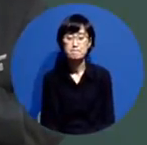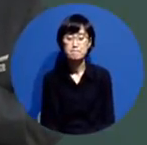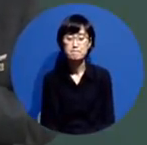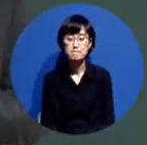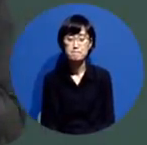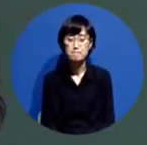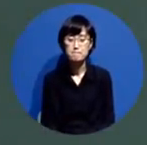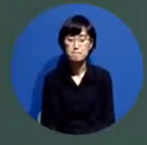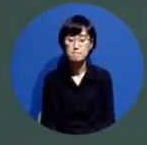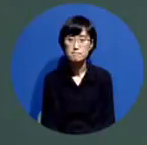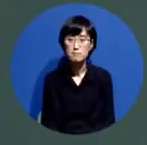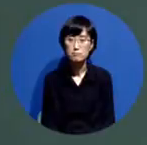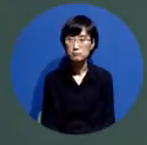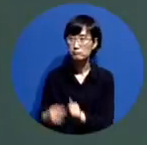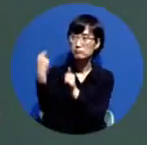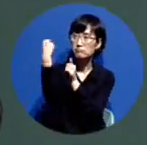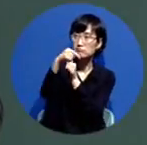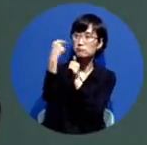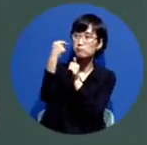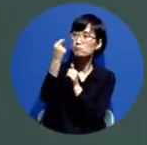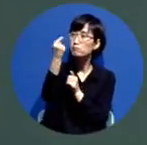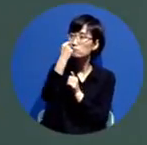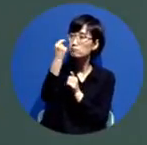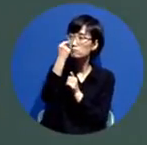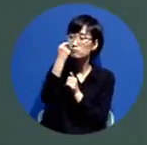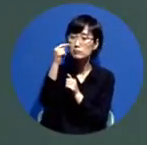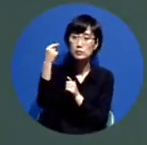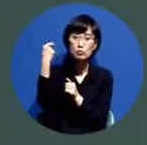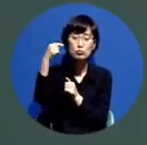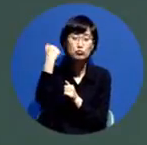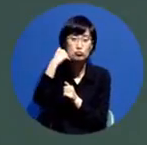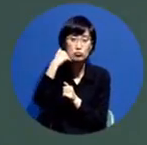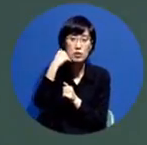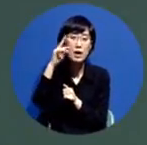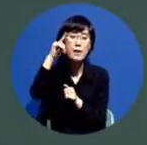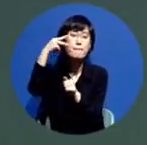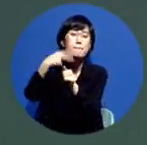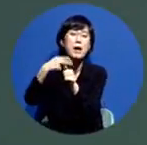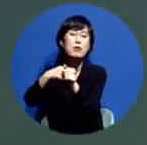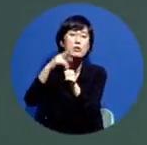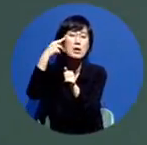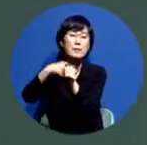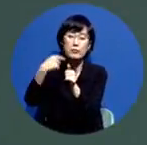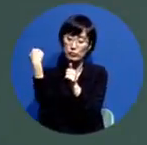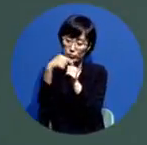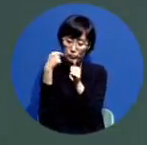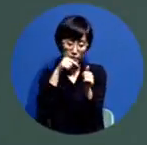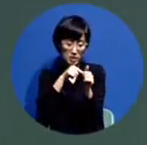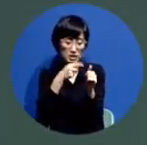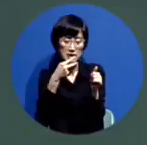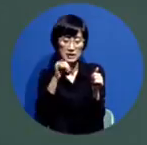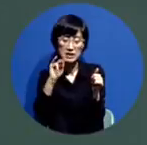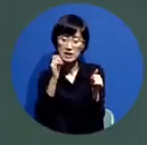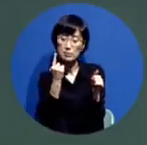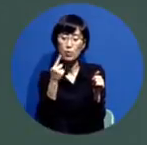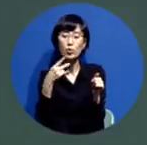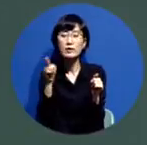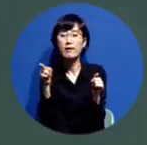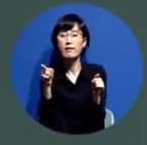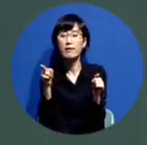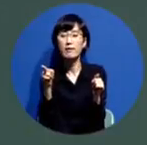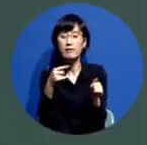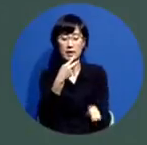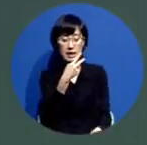누구에게 들으세요? 从谁那儿听到的呢? 바울에게. 从保罗那儿. 디모데가. 디모太. 그 디모데가